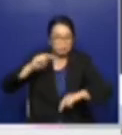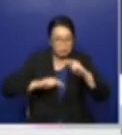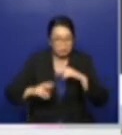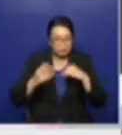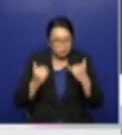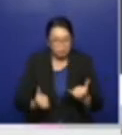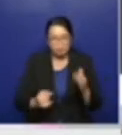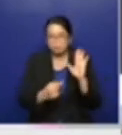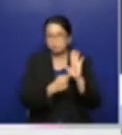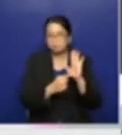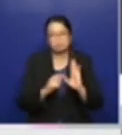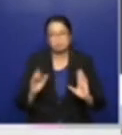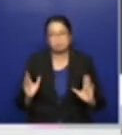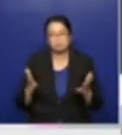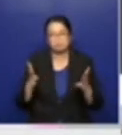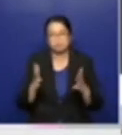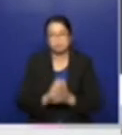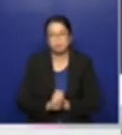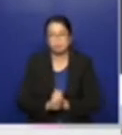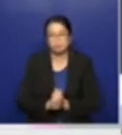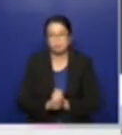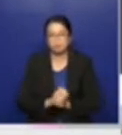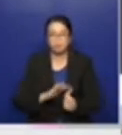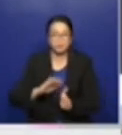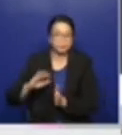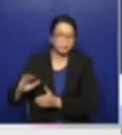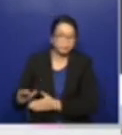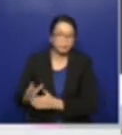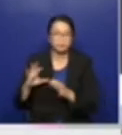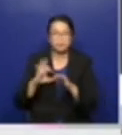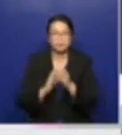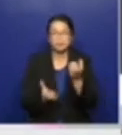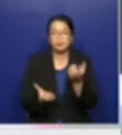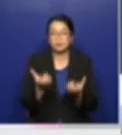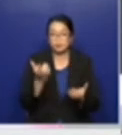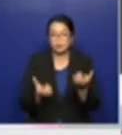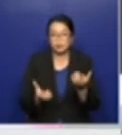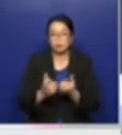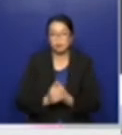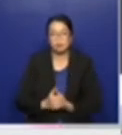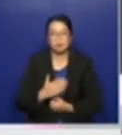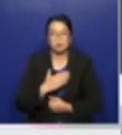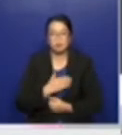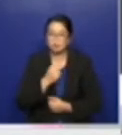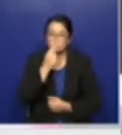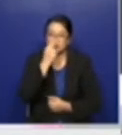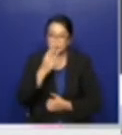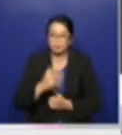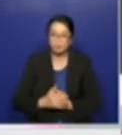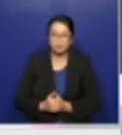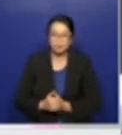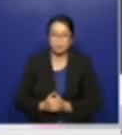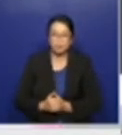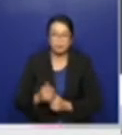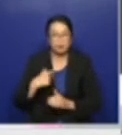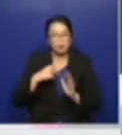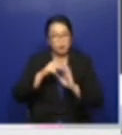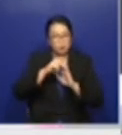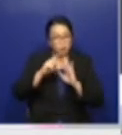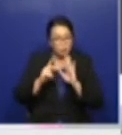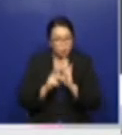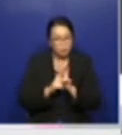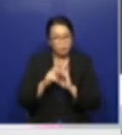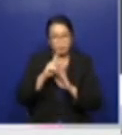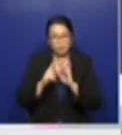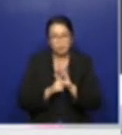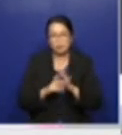ตอนนี้ต่อไปเรื่องด้านความยุติธรรมผมยังไม่เห็นเนี่ย ว่าท่านออกกฎหมายให้อัยการให้